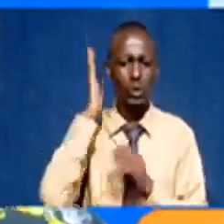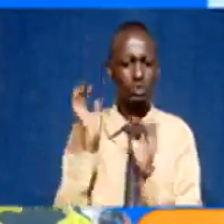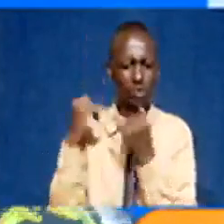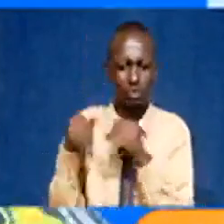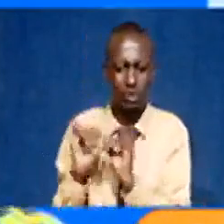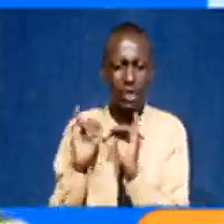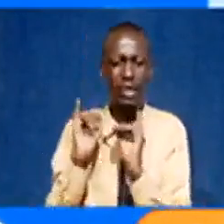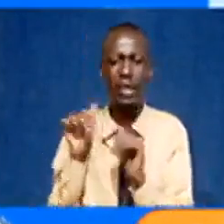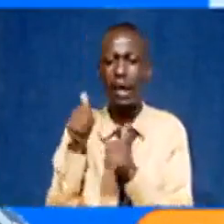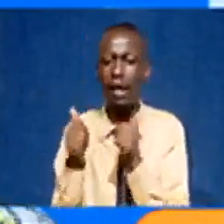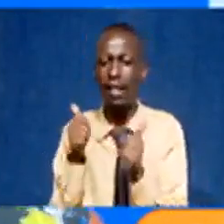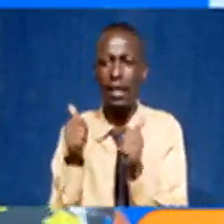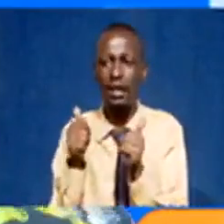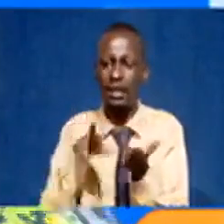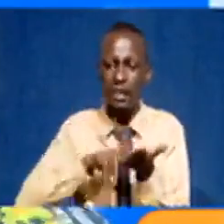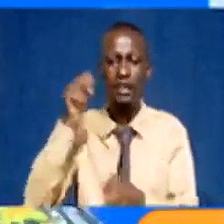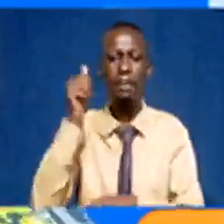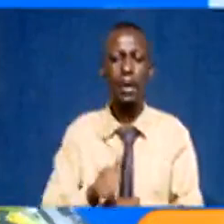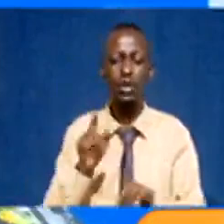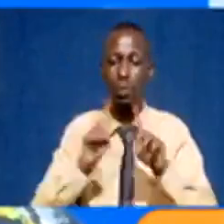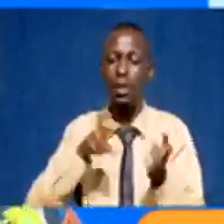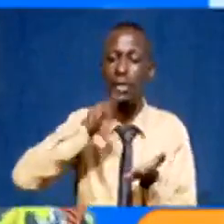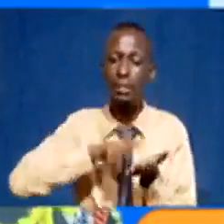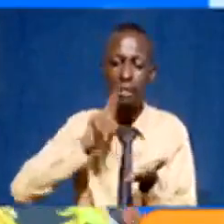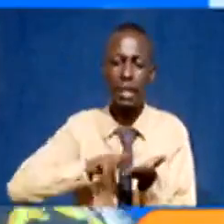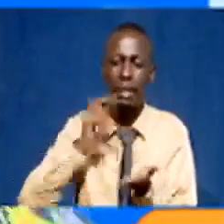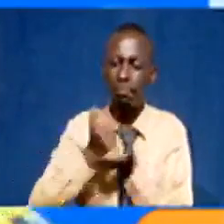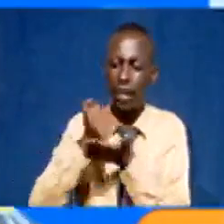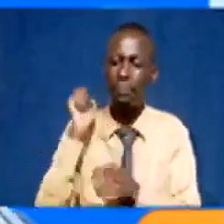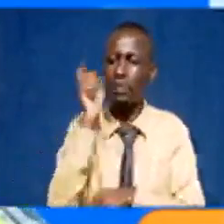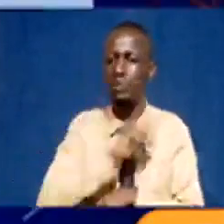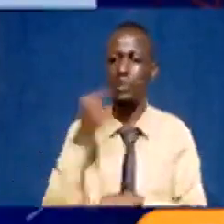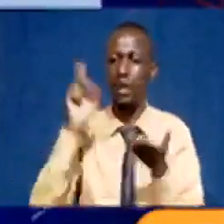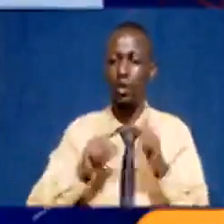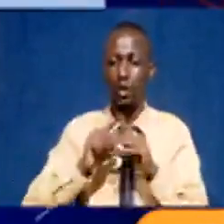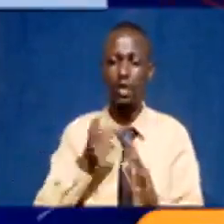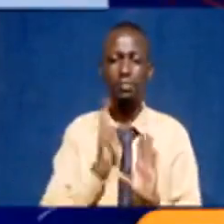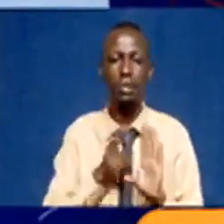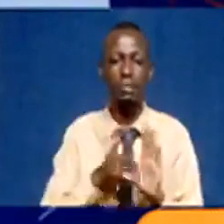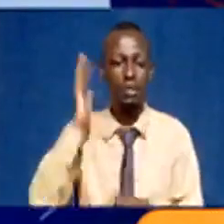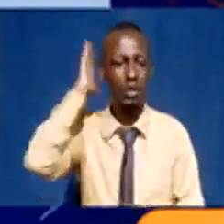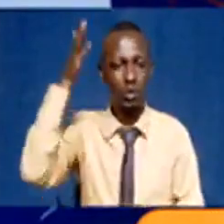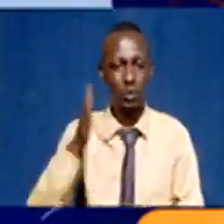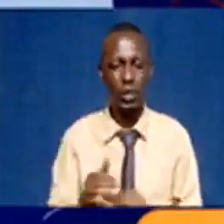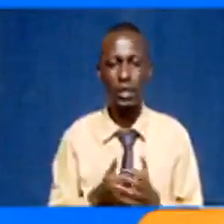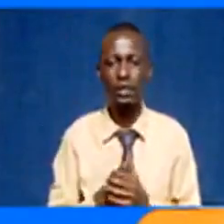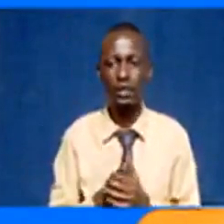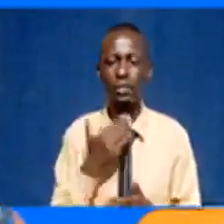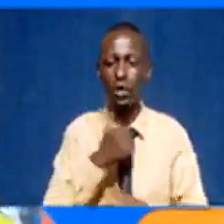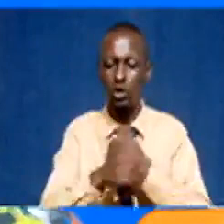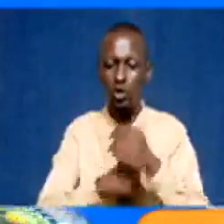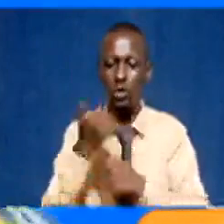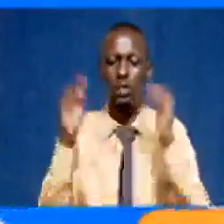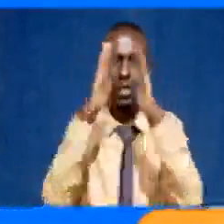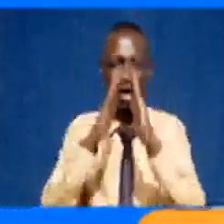Najua kuna wale wajasajili, lakini nikamsajili, akasema pia ataanza kucheza. Nataka kumalizia nyumba,